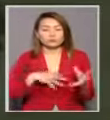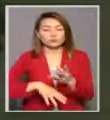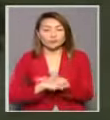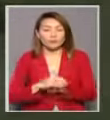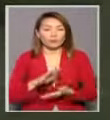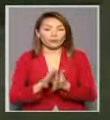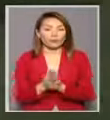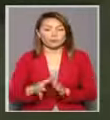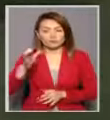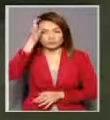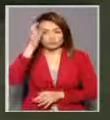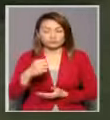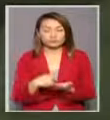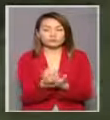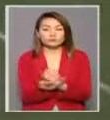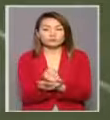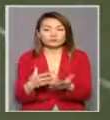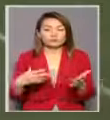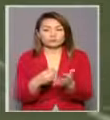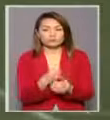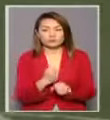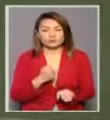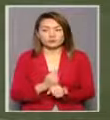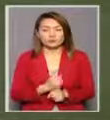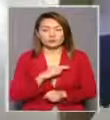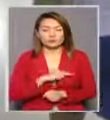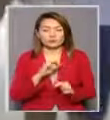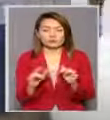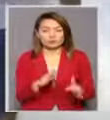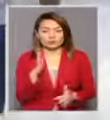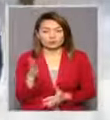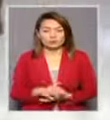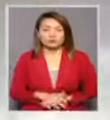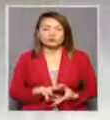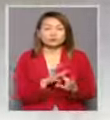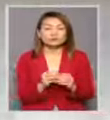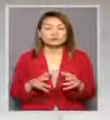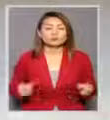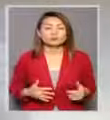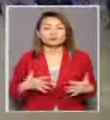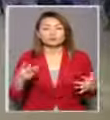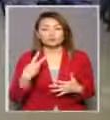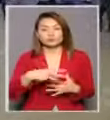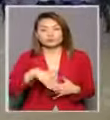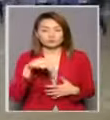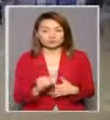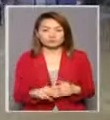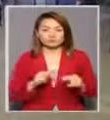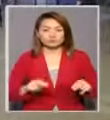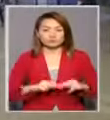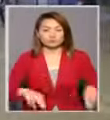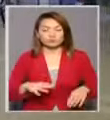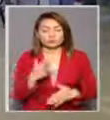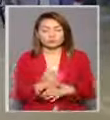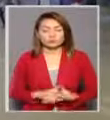уровнях системы образования назначена доплата за проведение внеурочной деятельности. При этом охвачены более 30 тысяч учителей